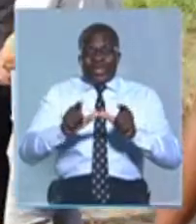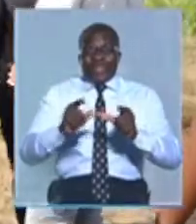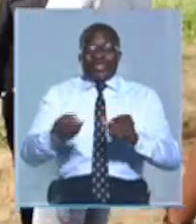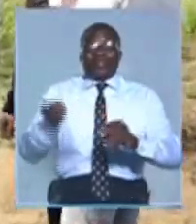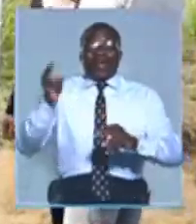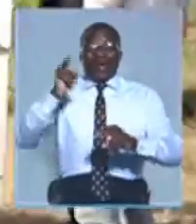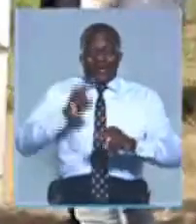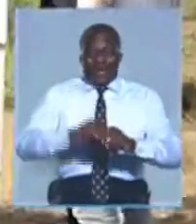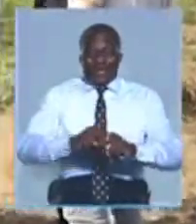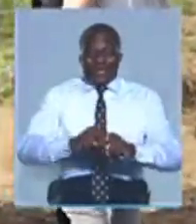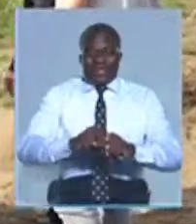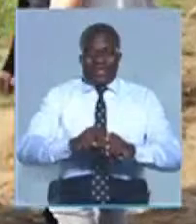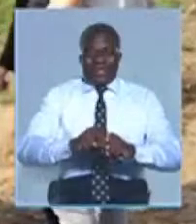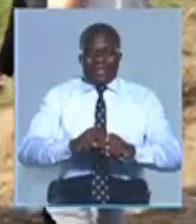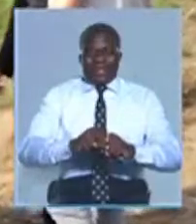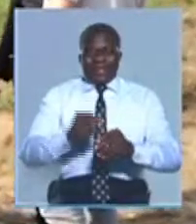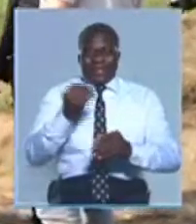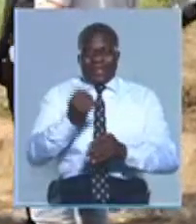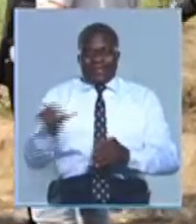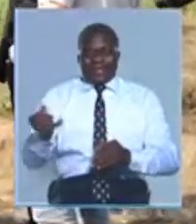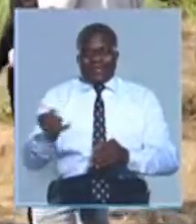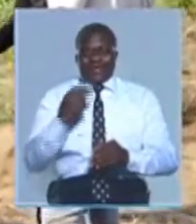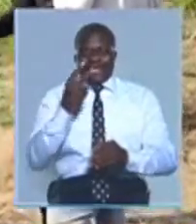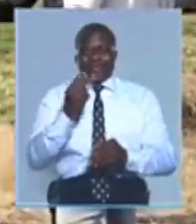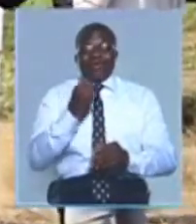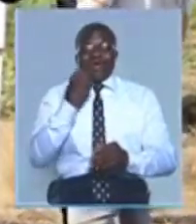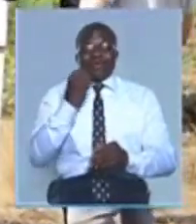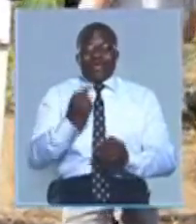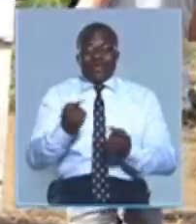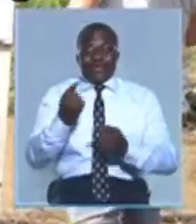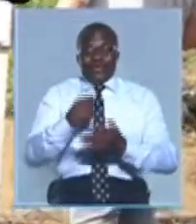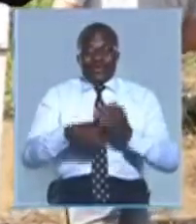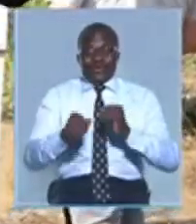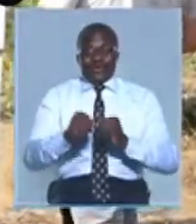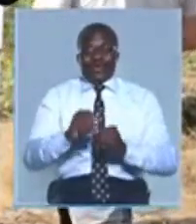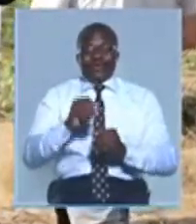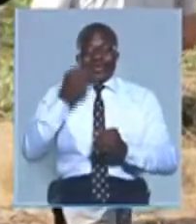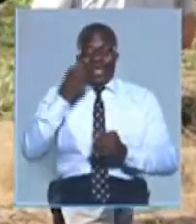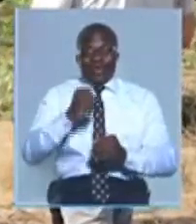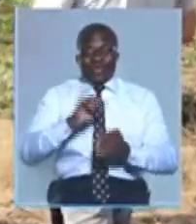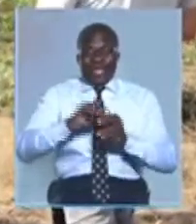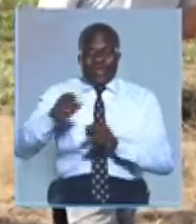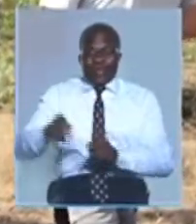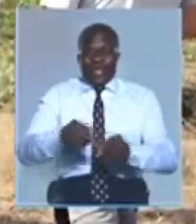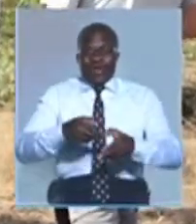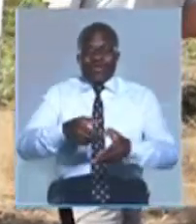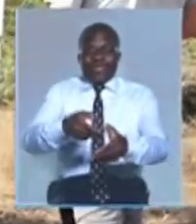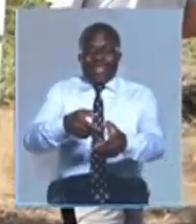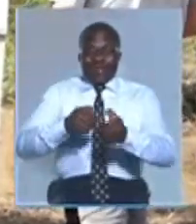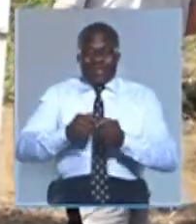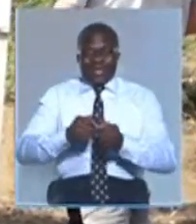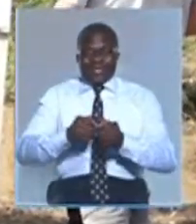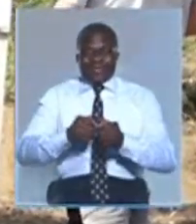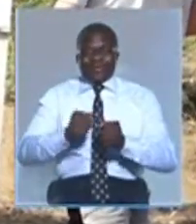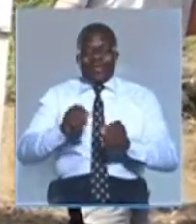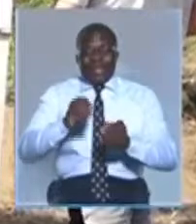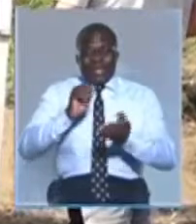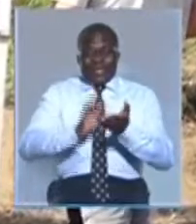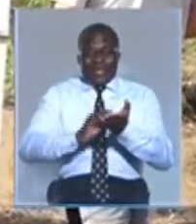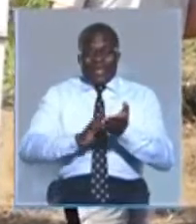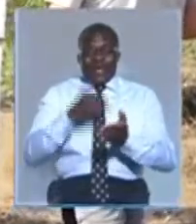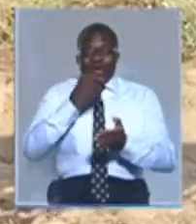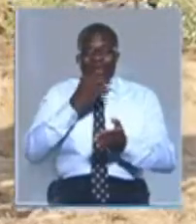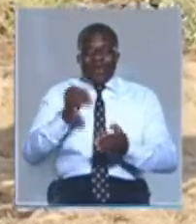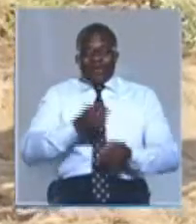augmenter. L'infrastructure qui verra bientôt le jour à Avlékété, sur la route des pêches, c'est l'Académie francophone